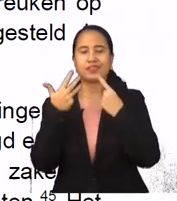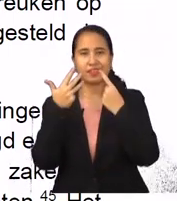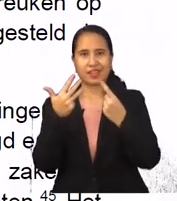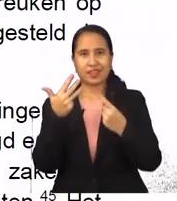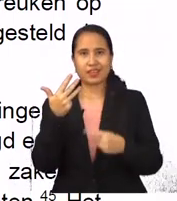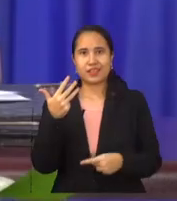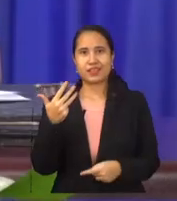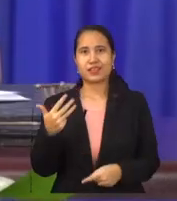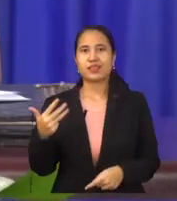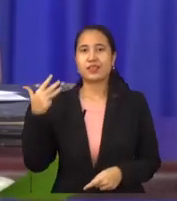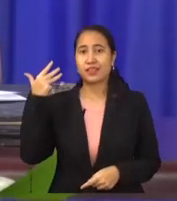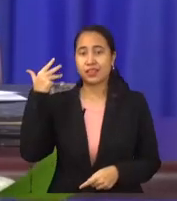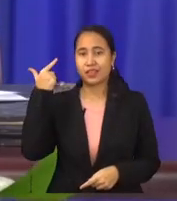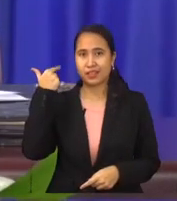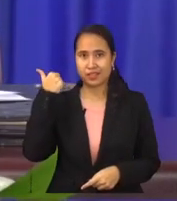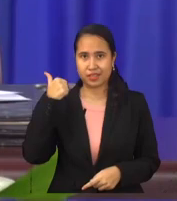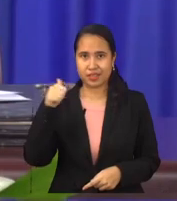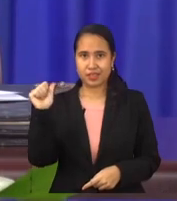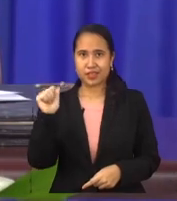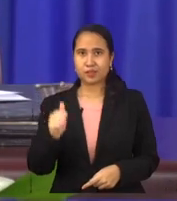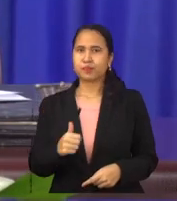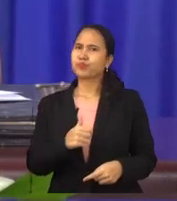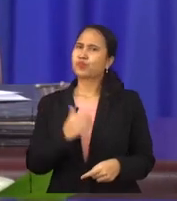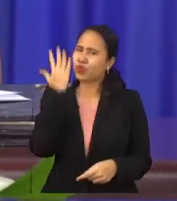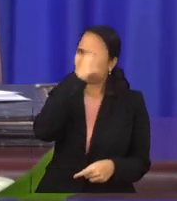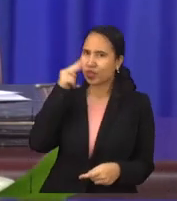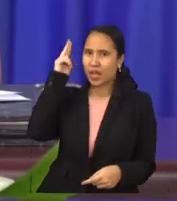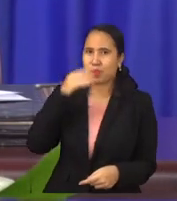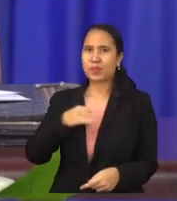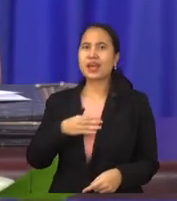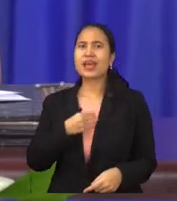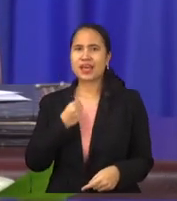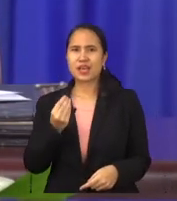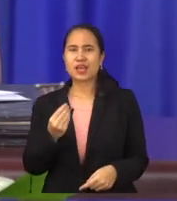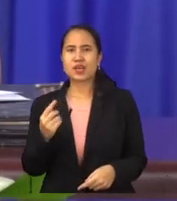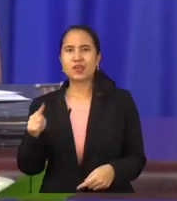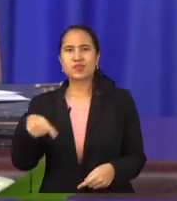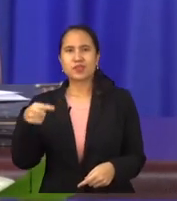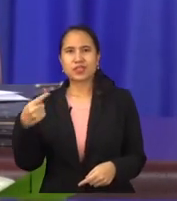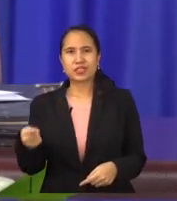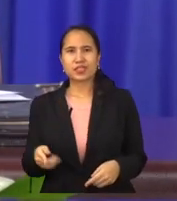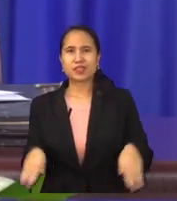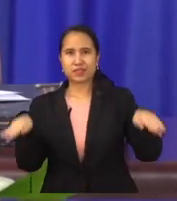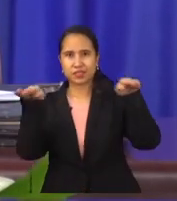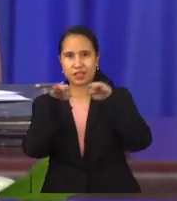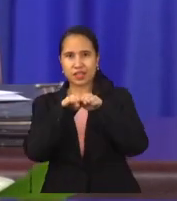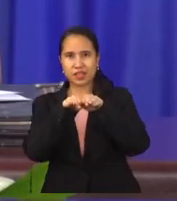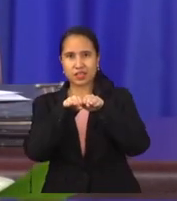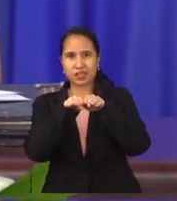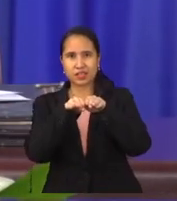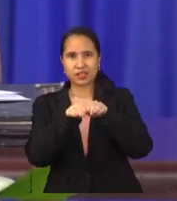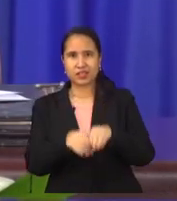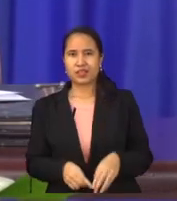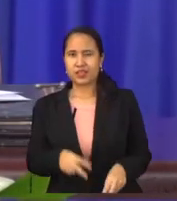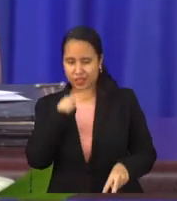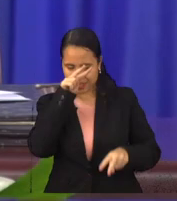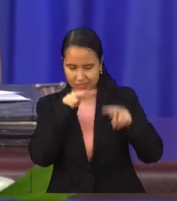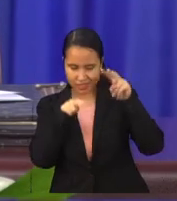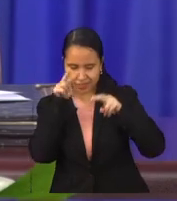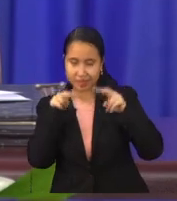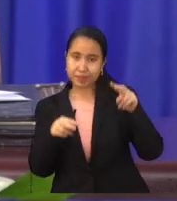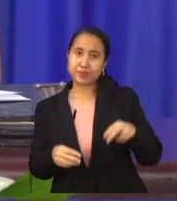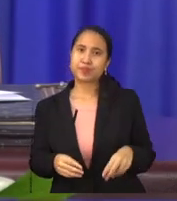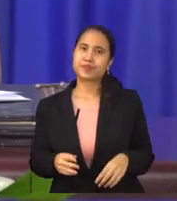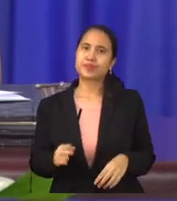Suriname heeft verschillende verdragen op het gebied van mensenrechten geratificeerd. Deze verdragen zijn onder meer, wat al eerder is aangehaald,